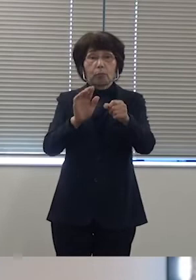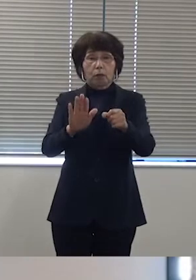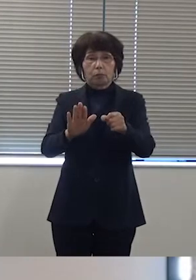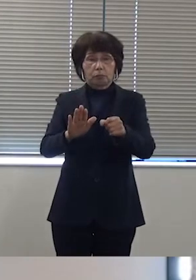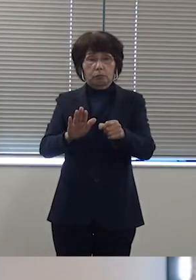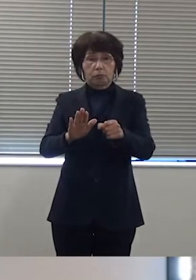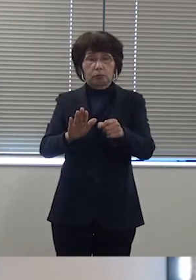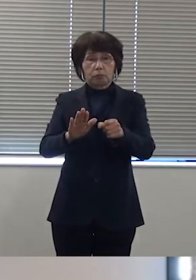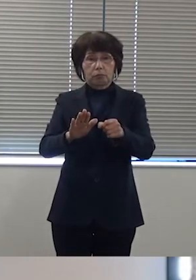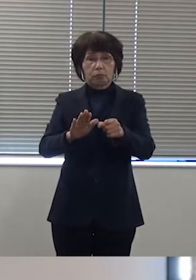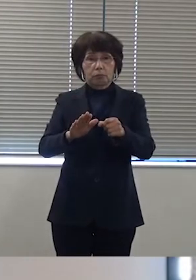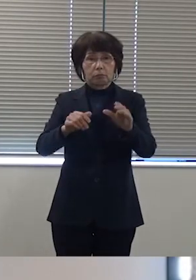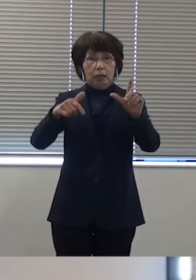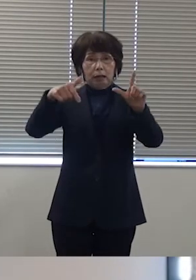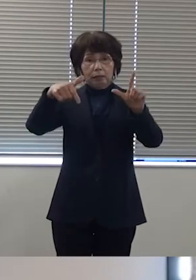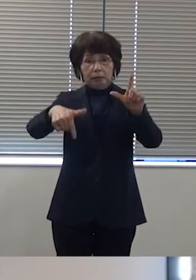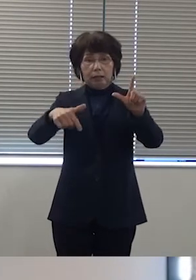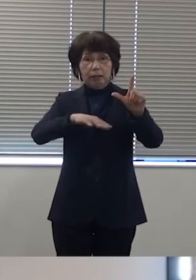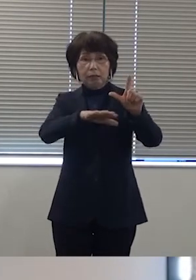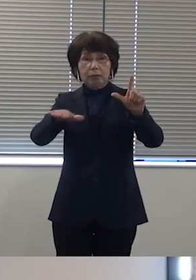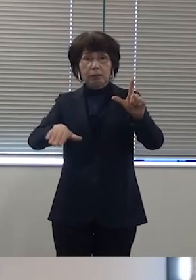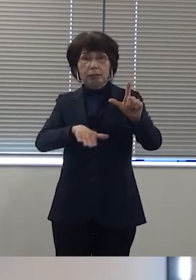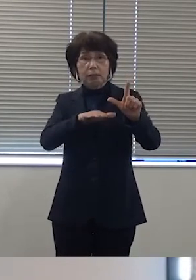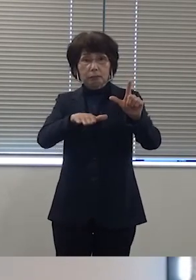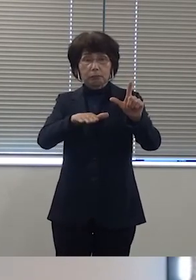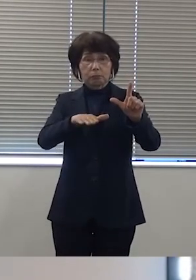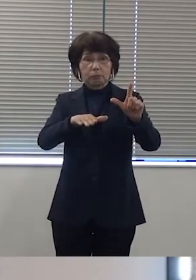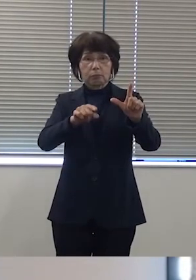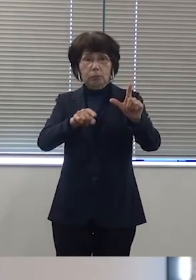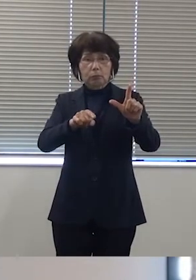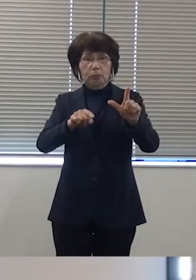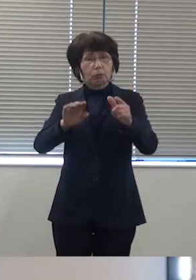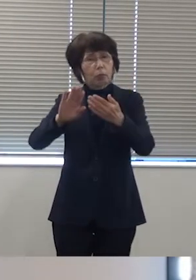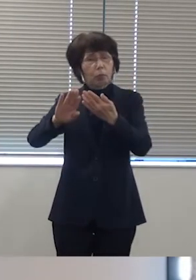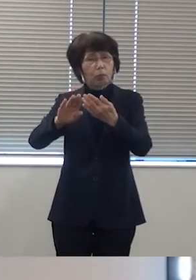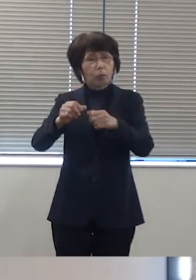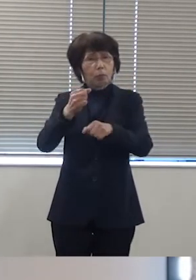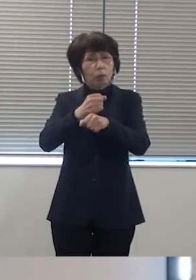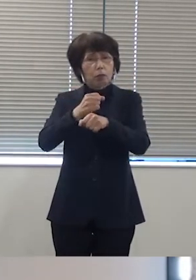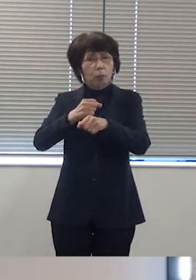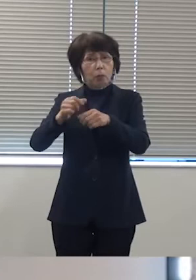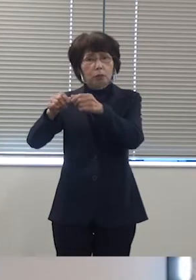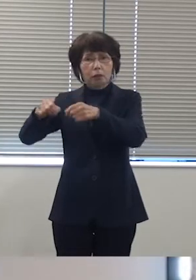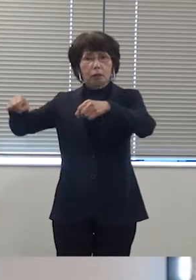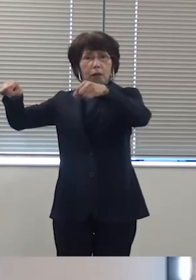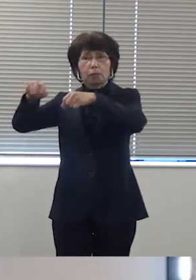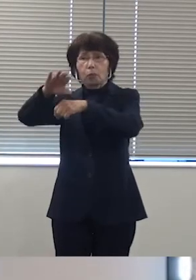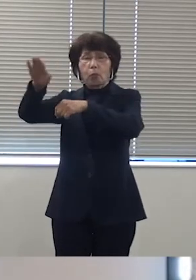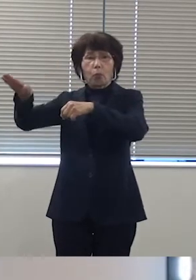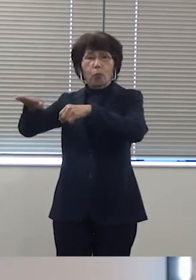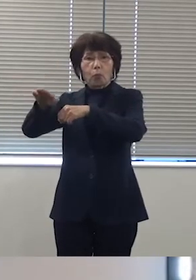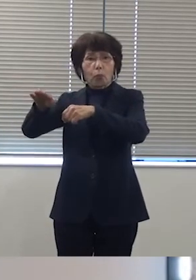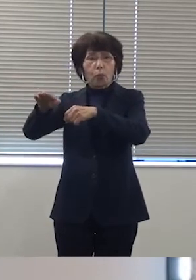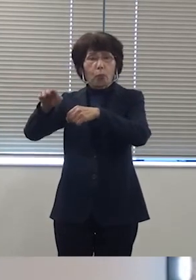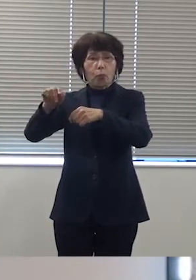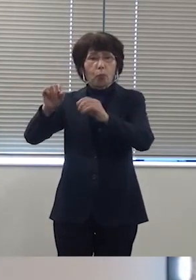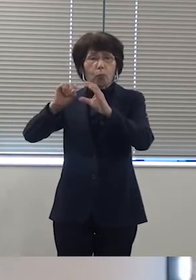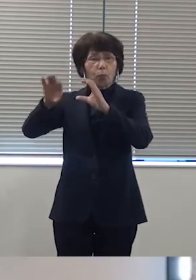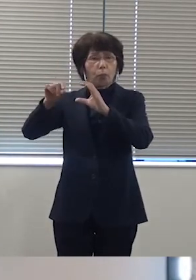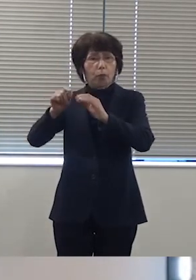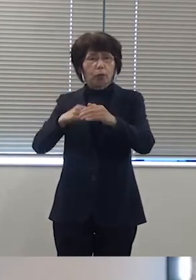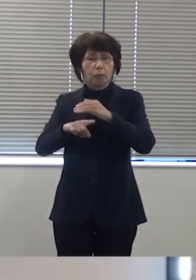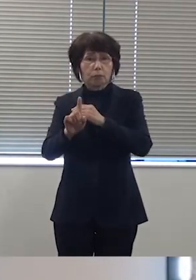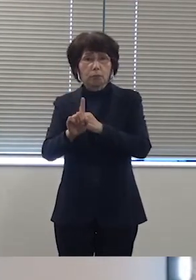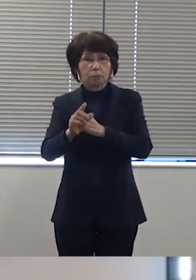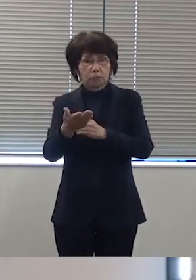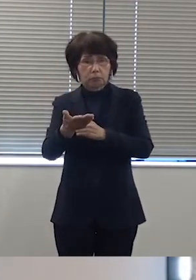ションさんから出発した意見とは、県と足並みは揃えないのか、そのあたりについて教えてください。 あの関東圏も、あの